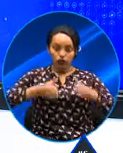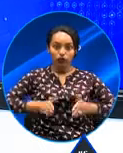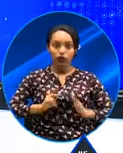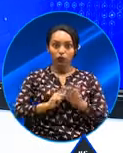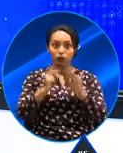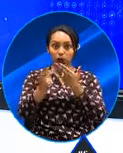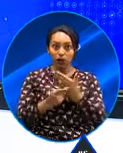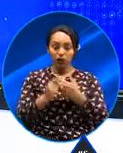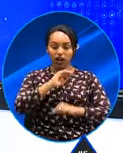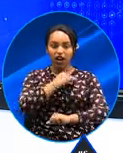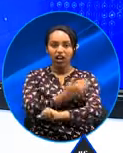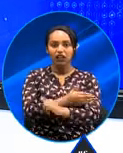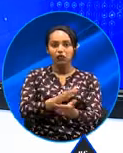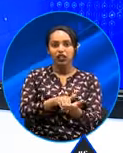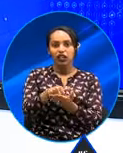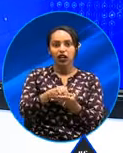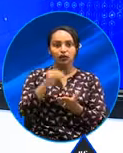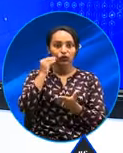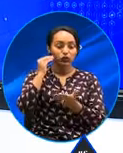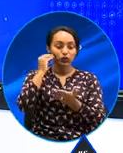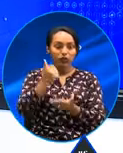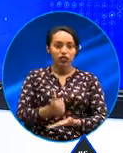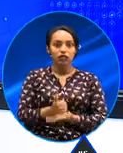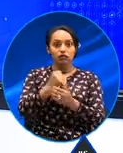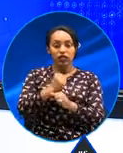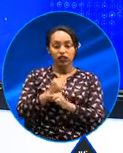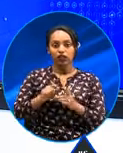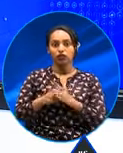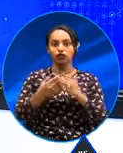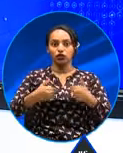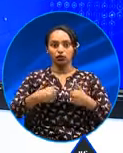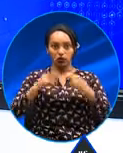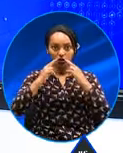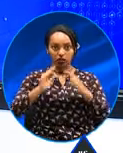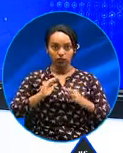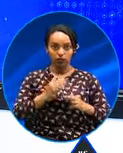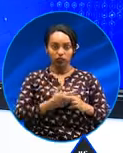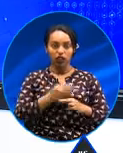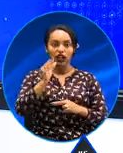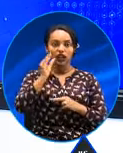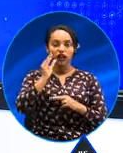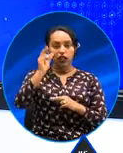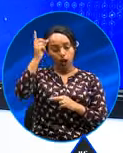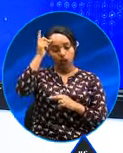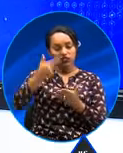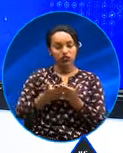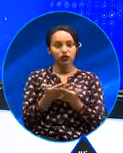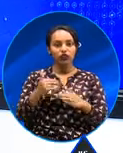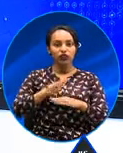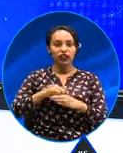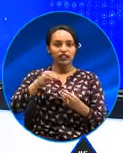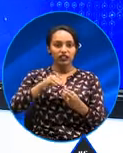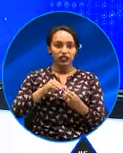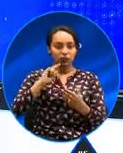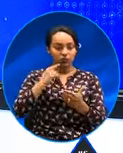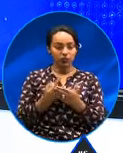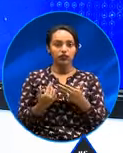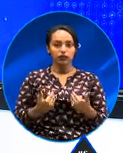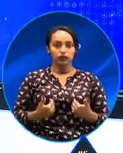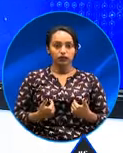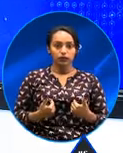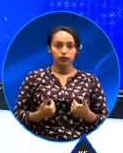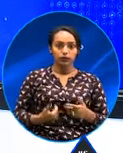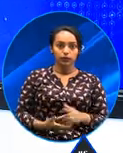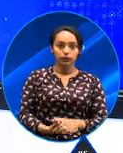ፈቃድ መርሃ ግብር የአቅመ ደካሞችን ቤት በማደስ አስጀምረዋል። ሪፖርተራችን ህሊና ዮሐንስ በዚህ ጉዳይ ላይ ተጨማሪ መረጃ